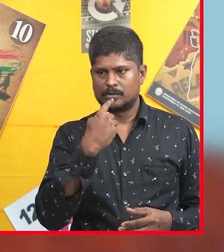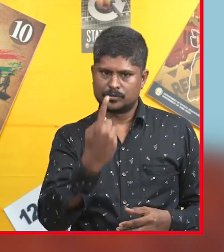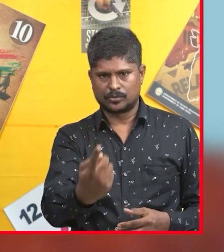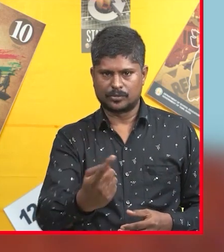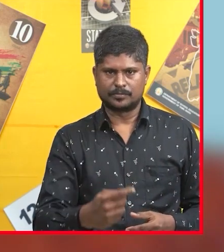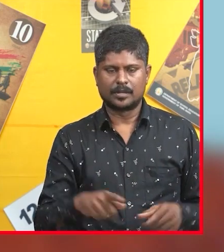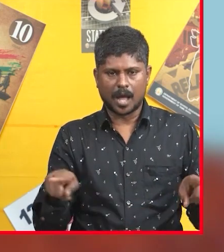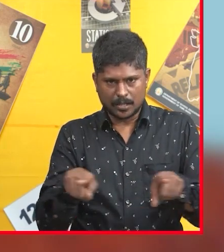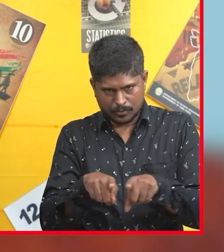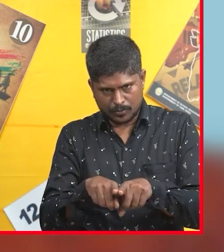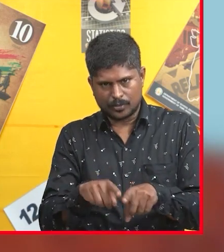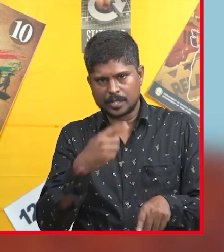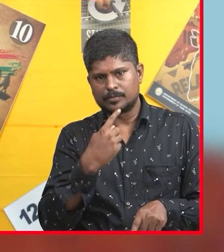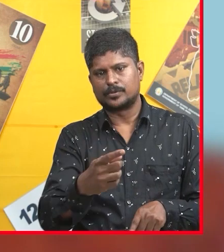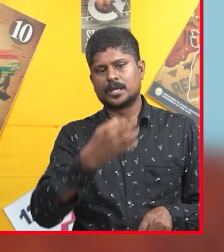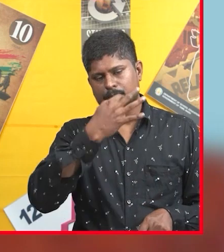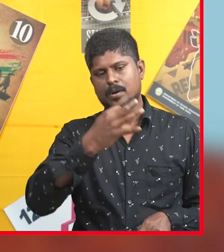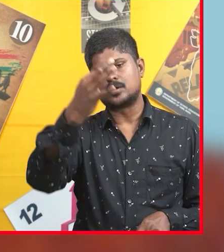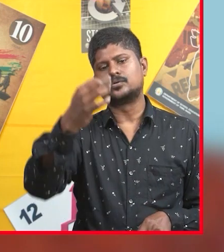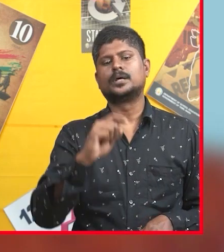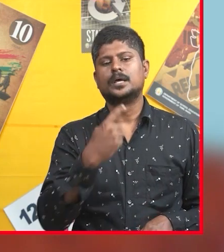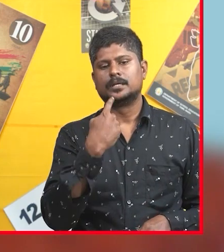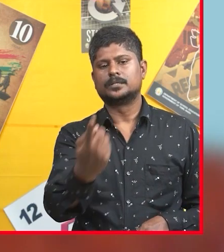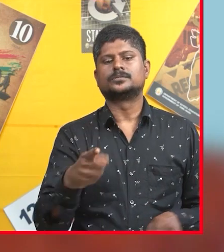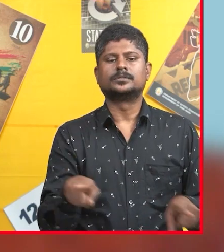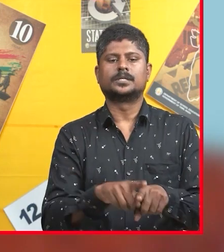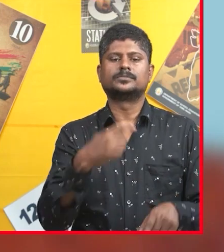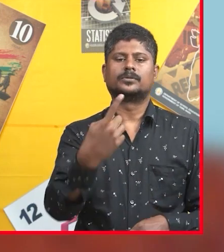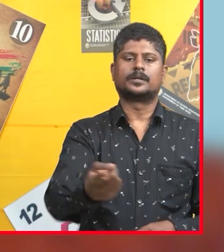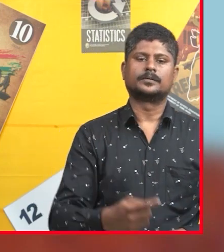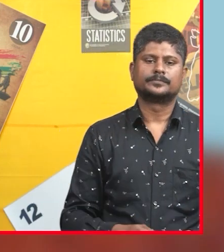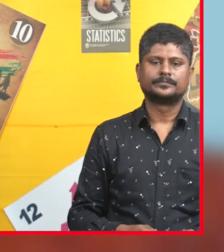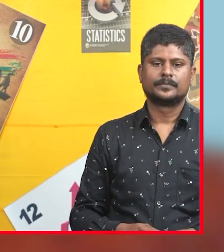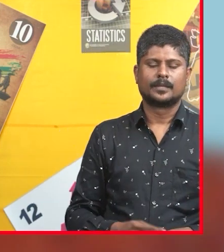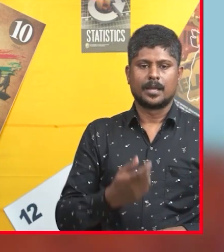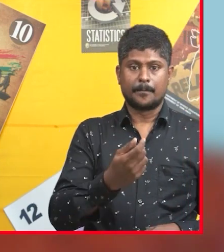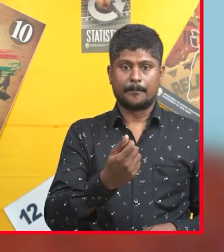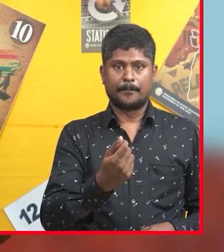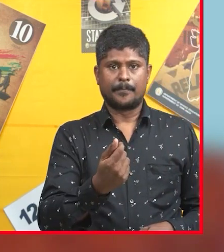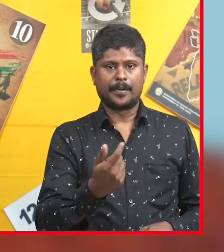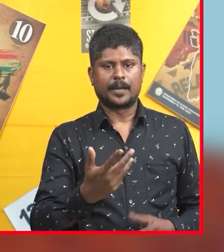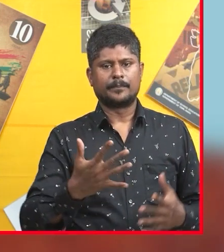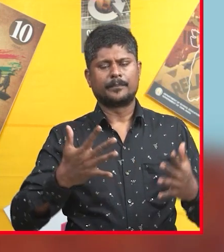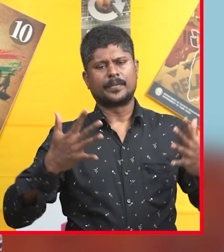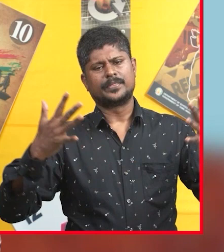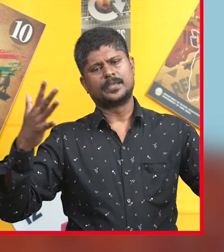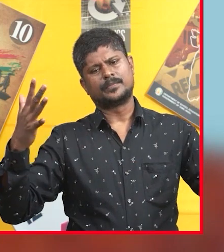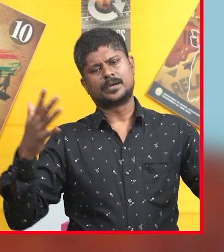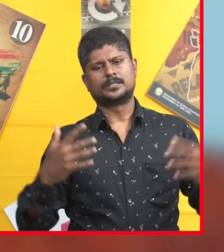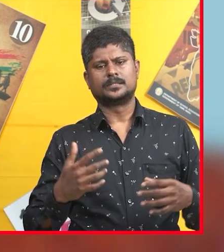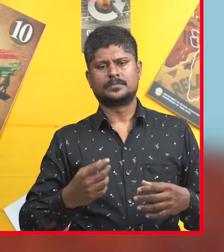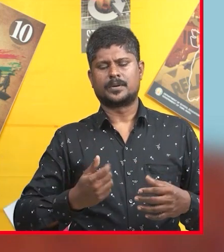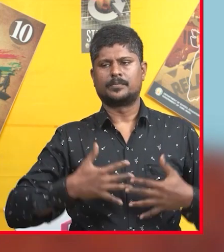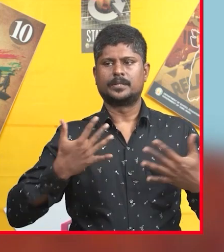இல்லையா. அதுக்காகத்தான் இந்த பாடத்துல இந்த கருத்தையும் சொல்லியிருக்காங்க. செல்வந்தர்கள் விருந்தோம்பல் செஞ்சாங்க,